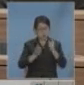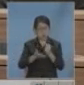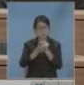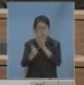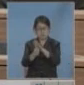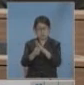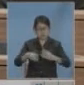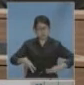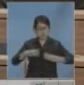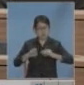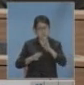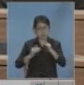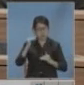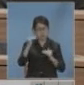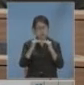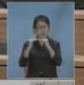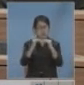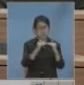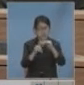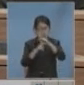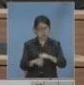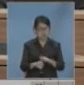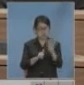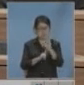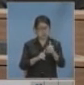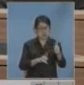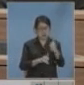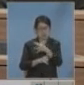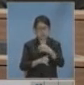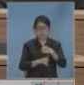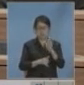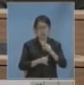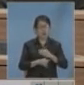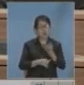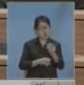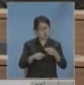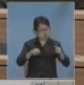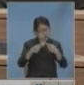าณปี57อย่างเท่าเทียมกันอย่าเลือกผมอยากให้ท่านลุกขึ้นมายืนยันต่อสภาแห่